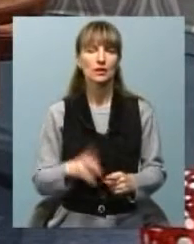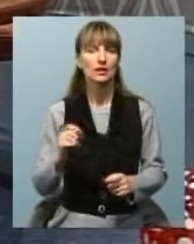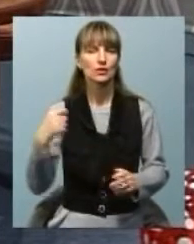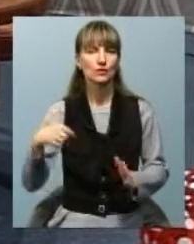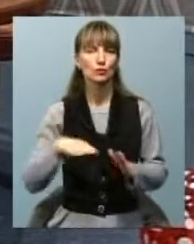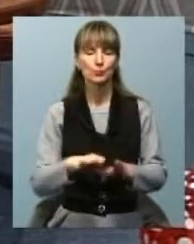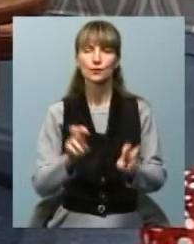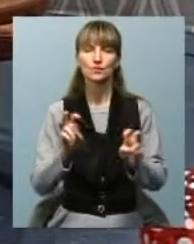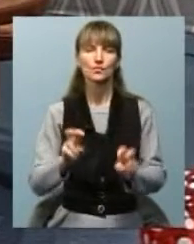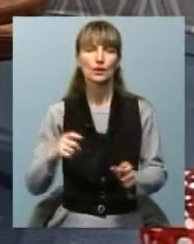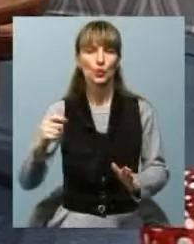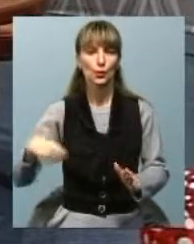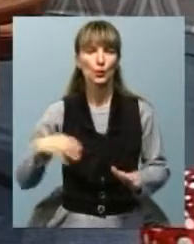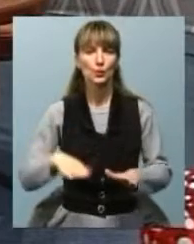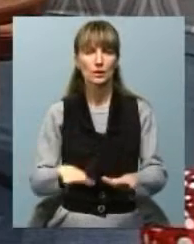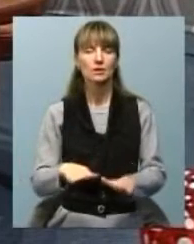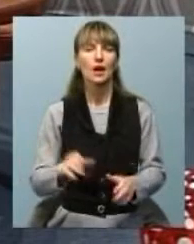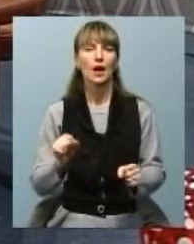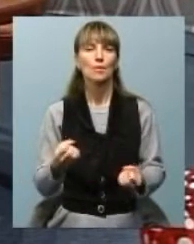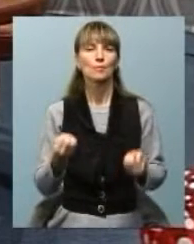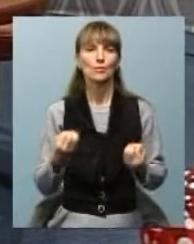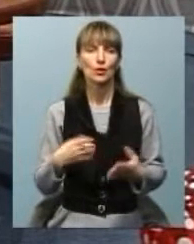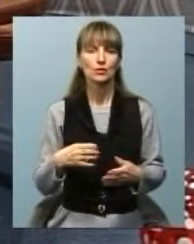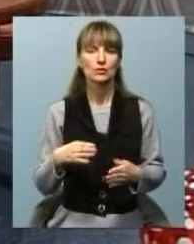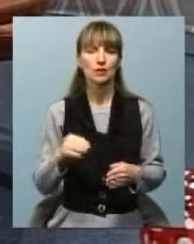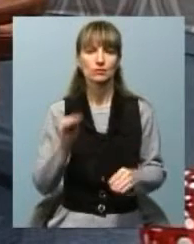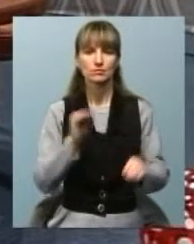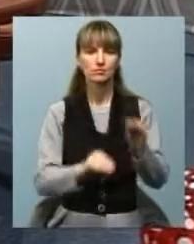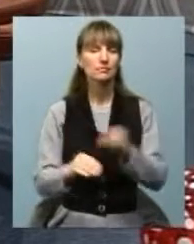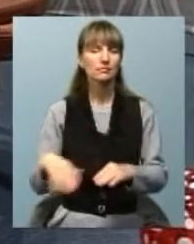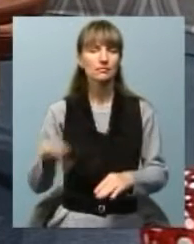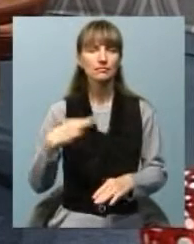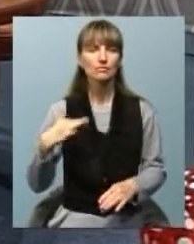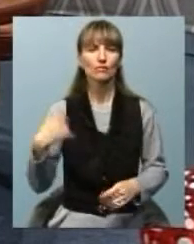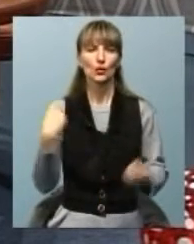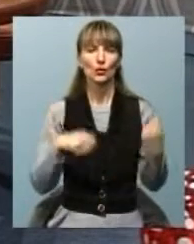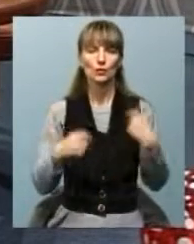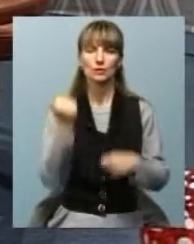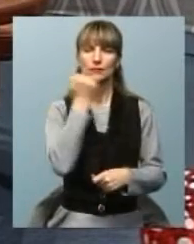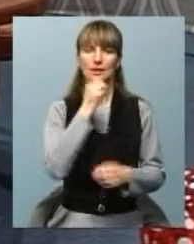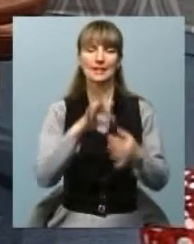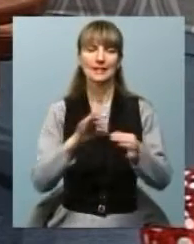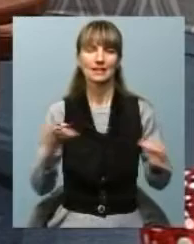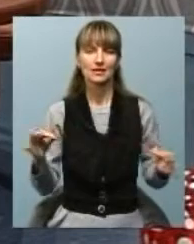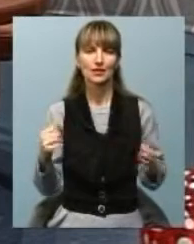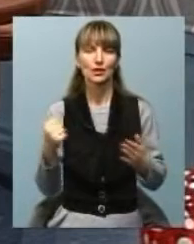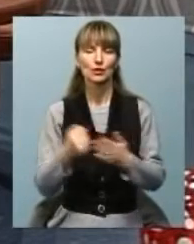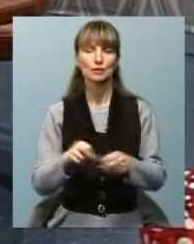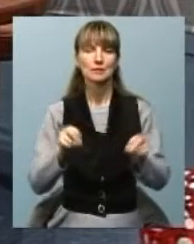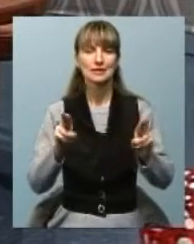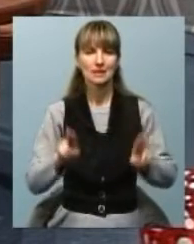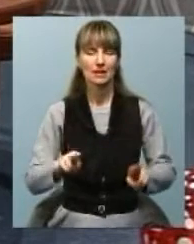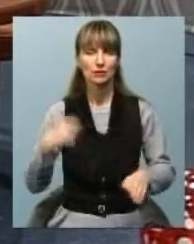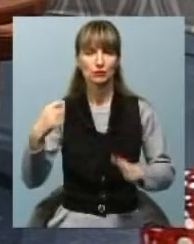машинки, вони не сидять, не крутять машинку, а просто-напросто заправляють ці всі речі, одяг, тканину, нитки до певних верстатів і,